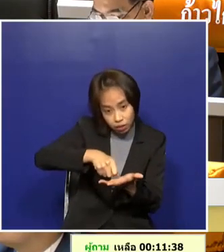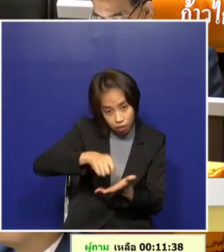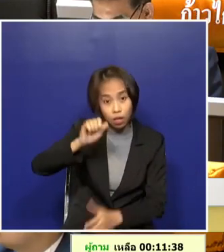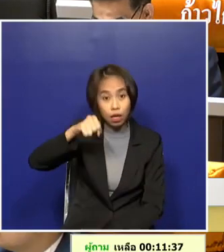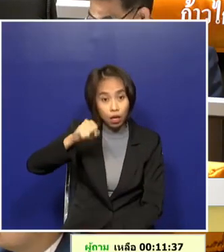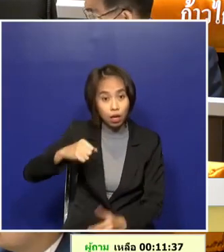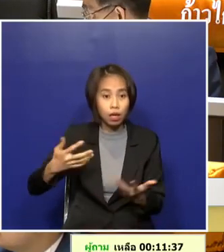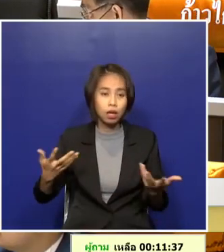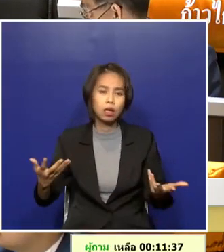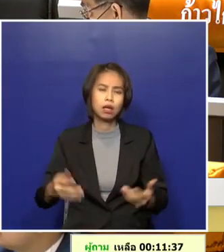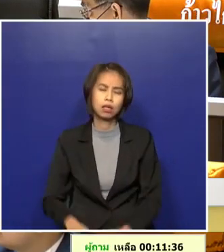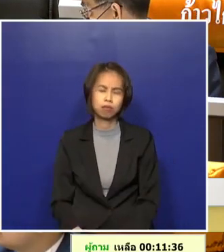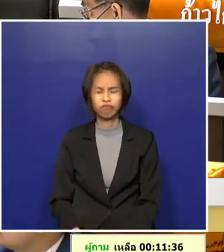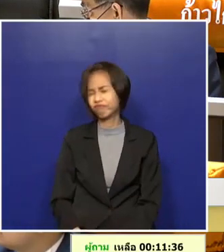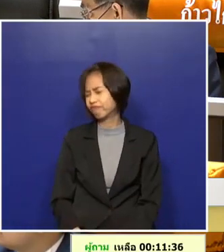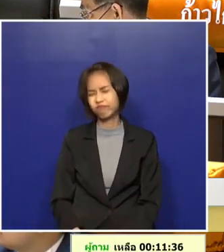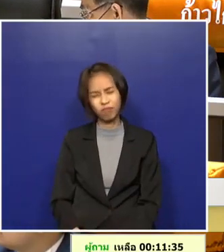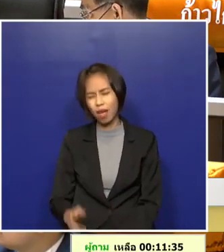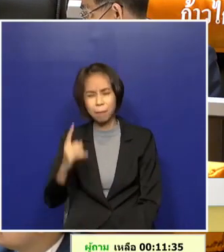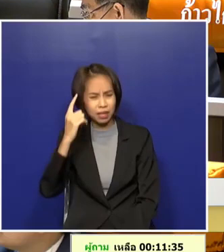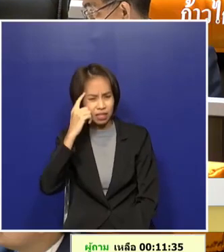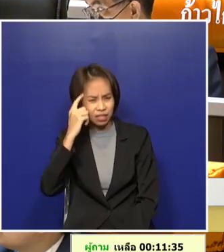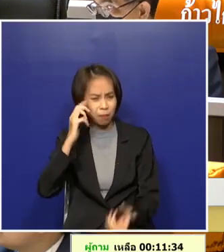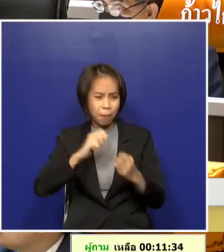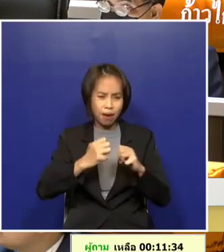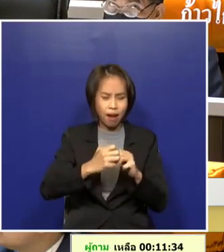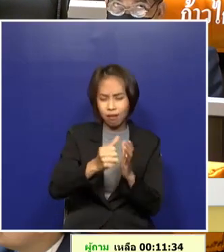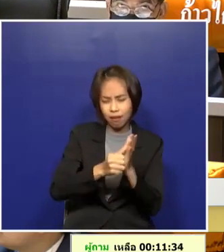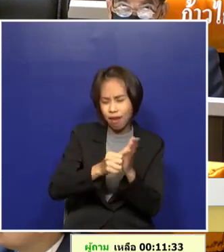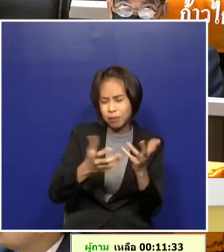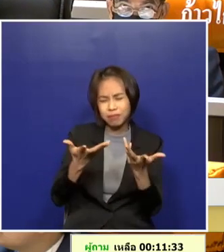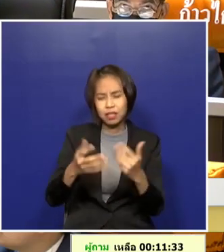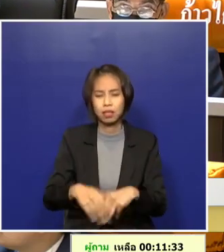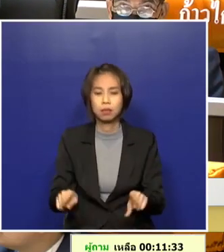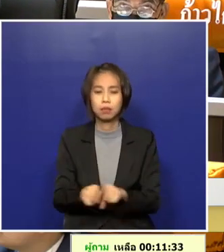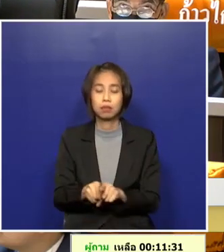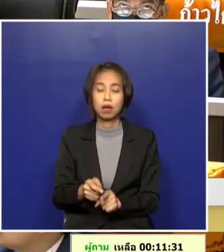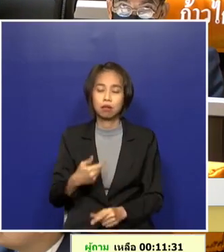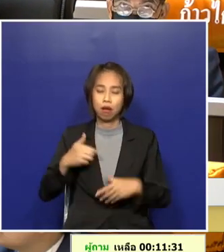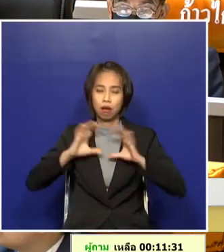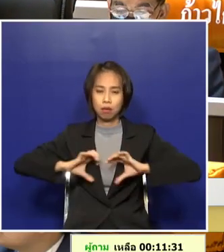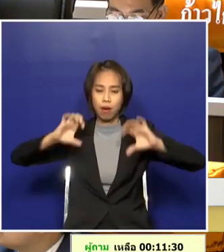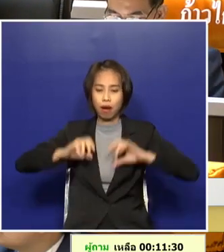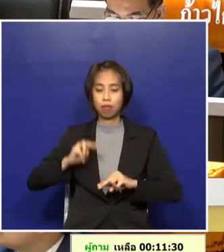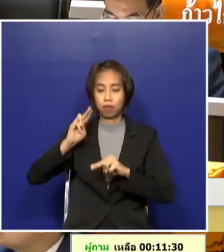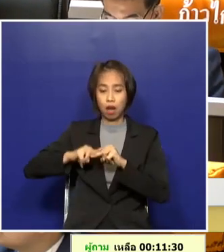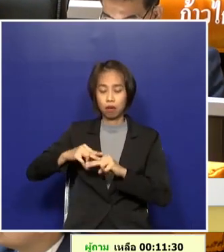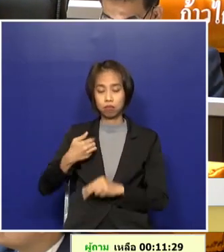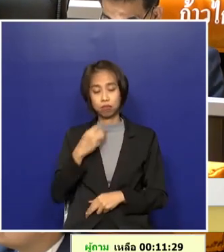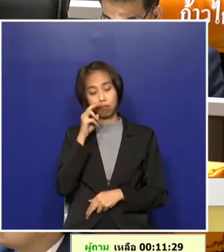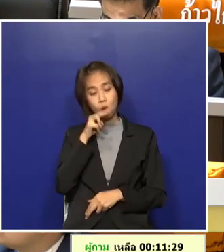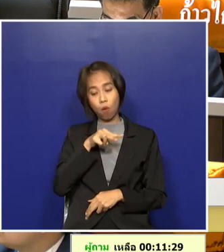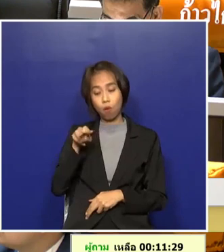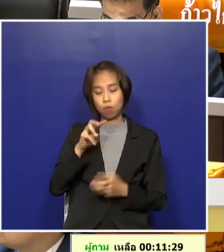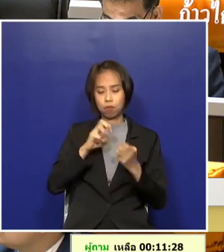เกตนะครับมันเป็นการคิดไม่รอบนะครับมันเป็นการคิดจากหอคอยงาช้างของทางรัฐบาลของท่านนายกรัฐมนต